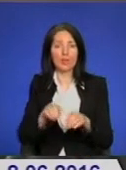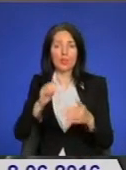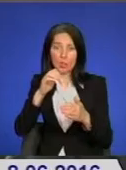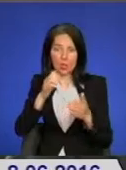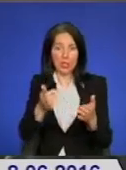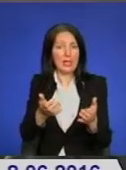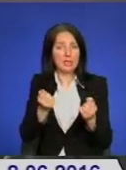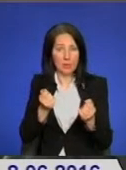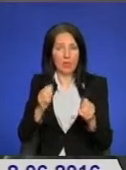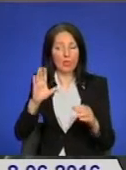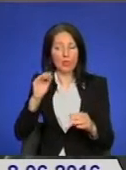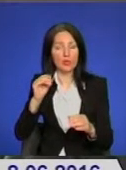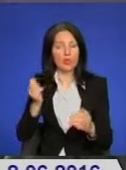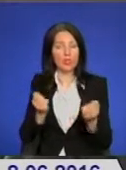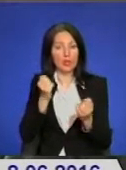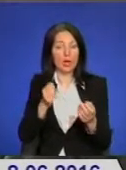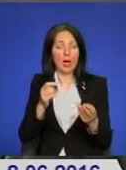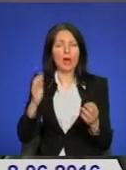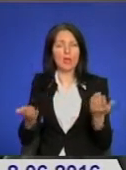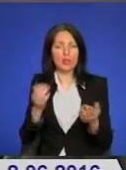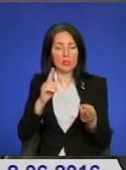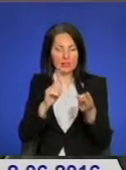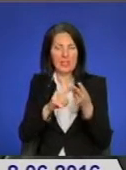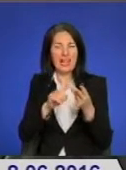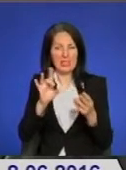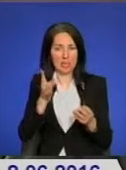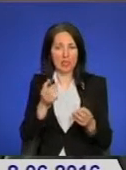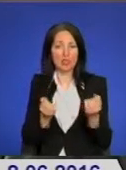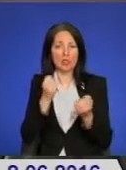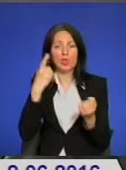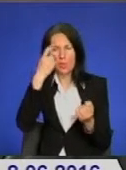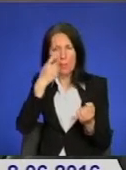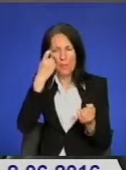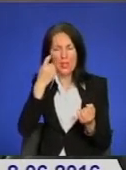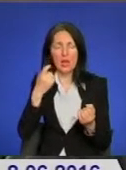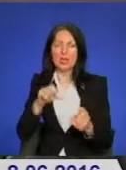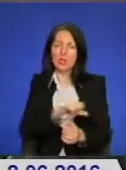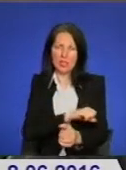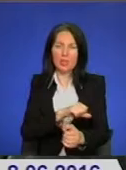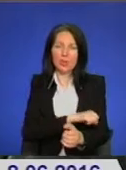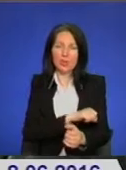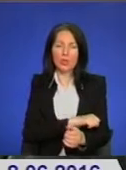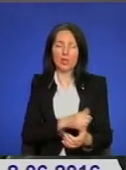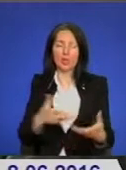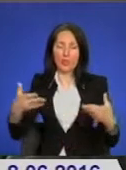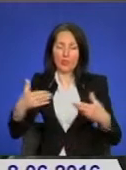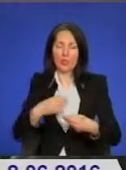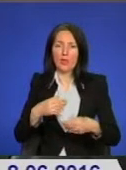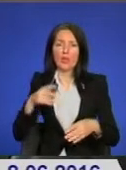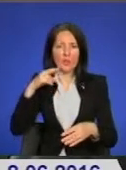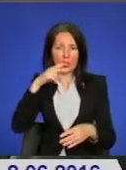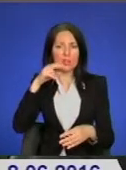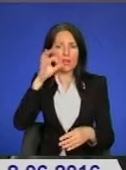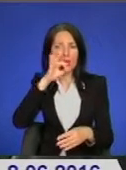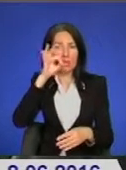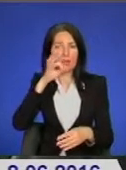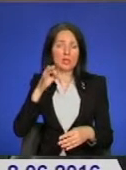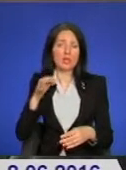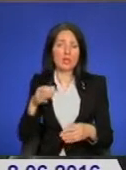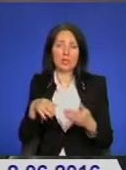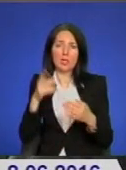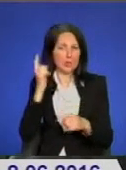раз на протязі року людина попадає в стані сп'яніння. Це вже штраф буде 20